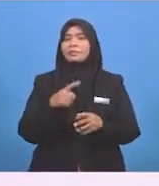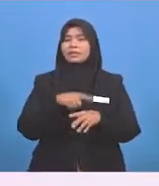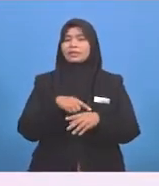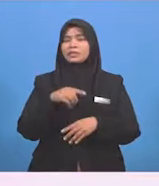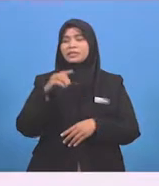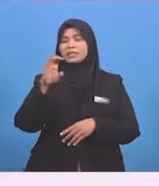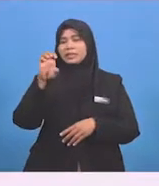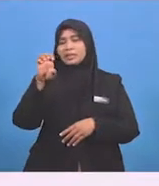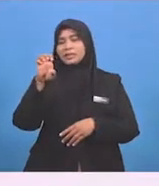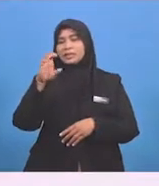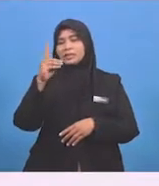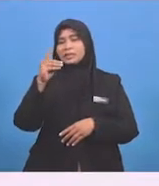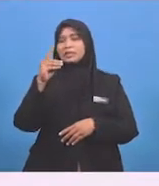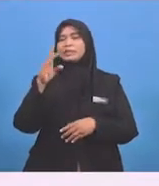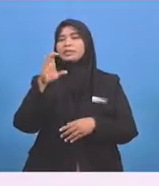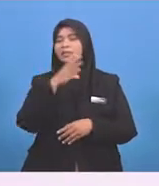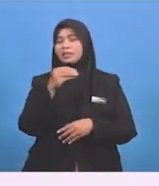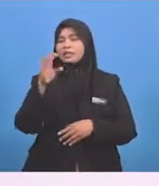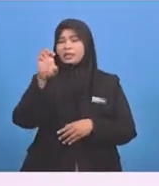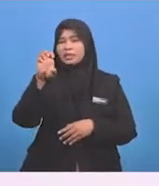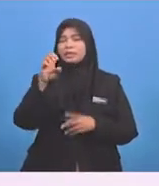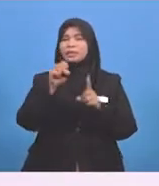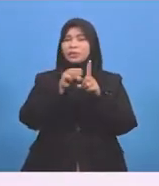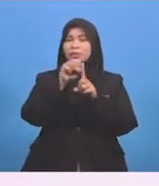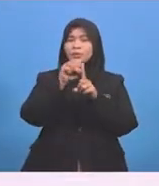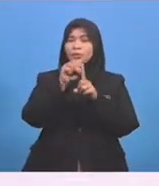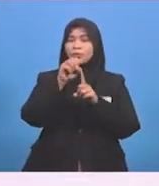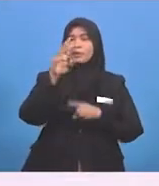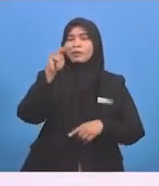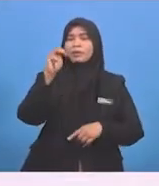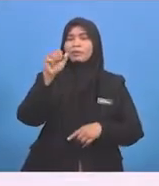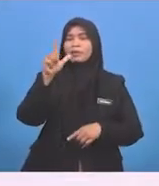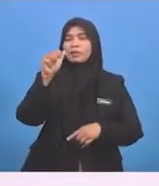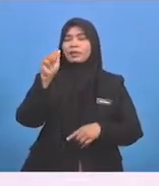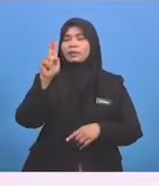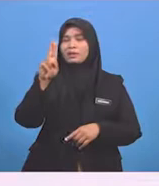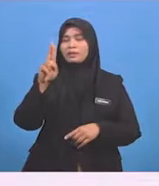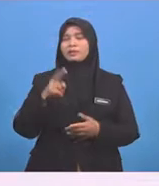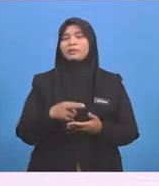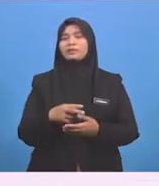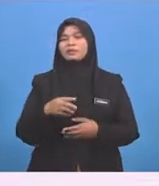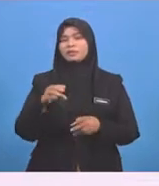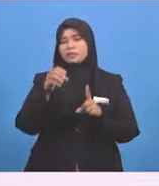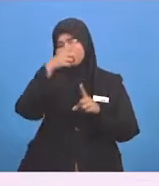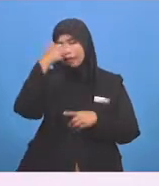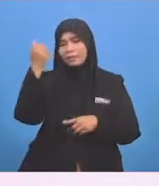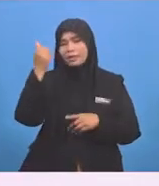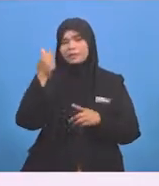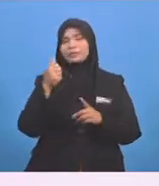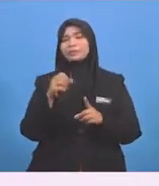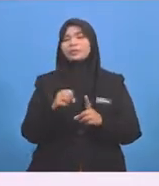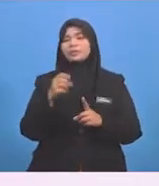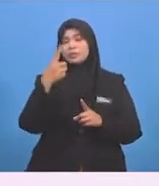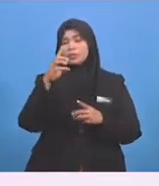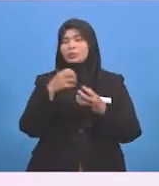DE, suhu adalah malar kerana haba yang diserap digunakan untuk memecahkan ikatan antara